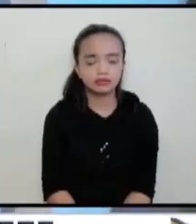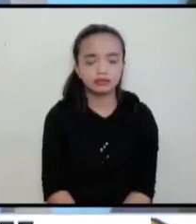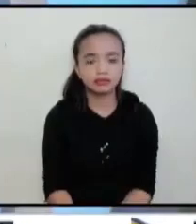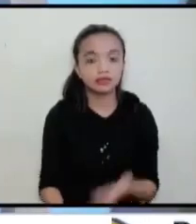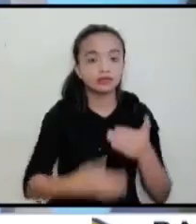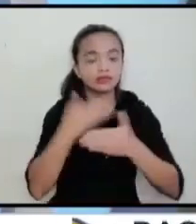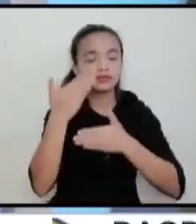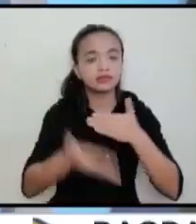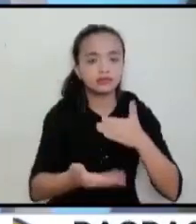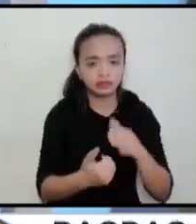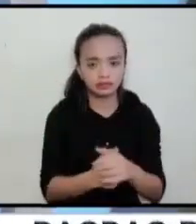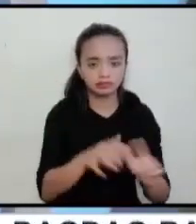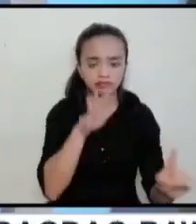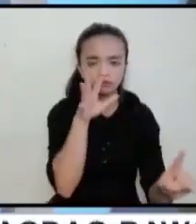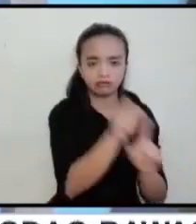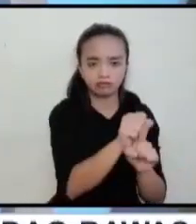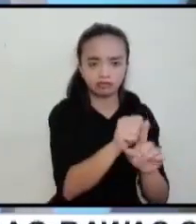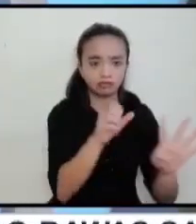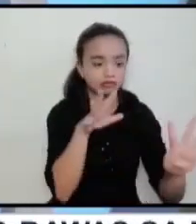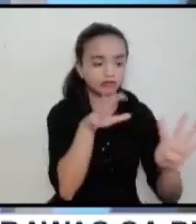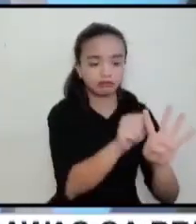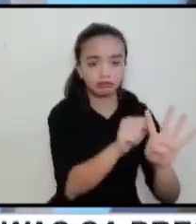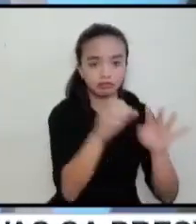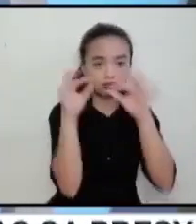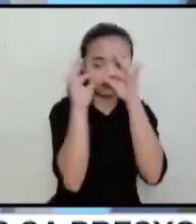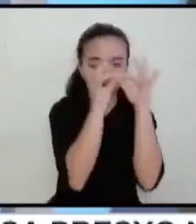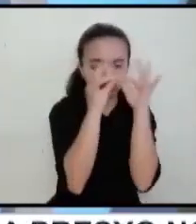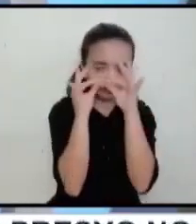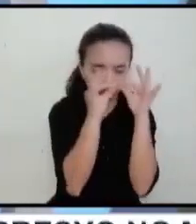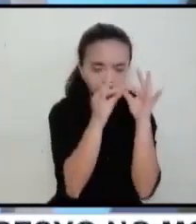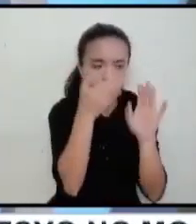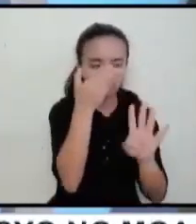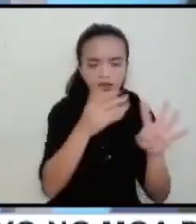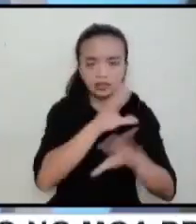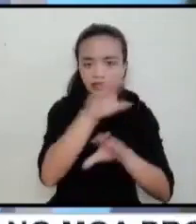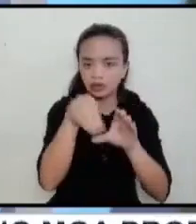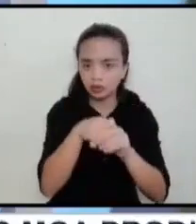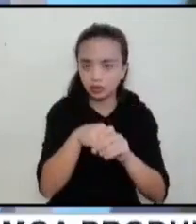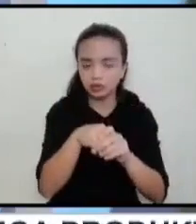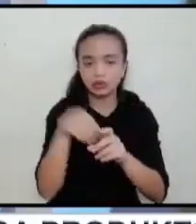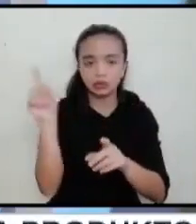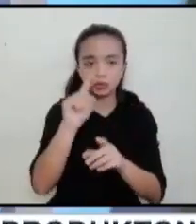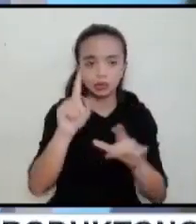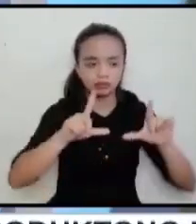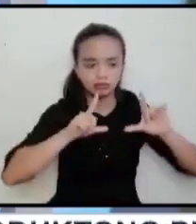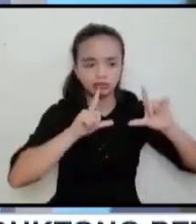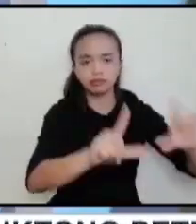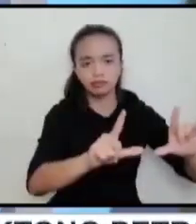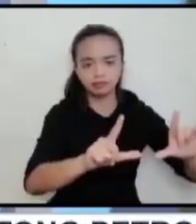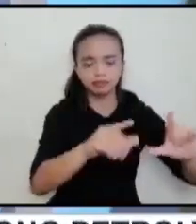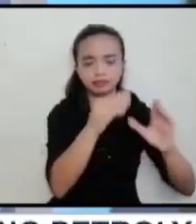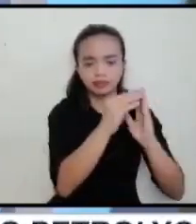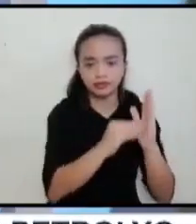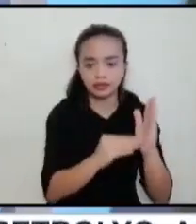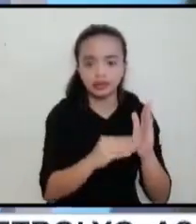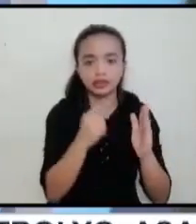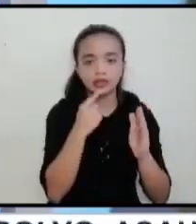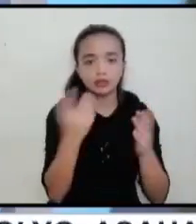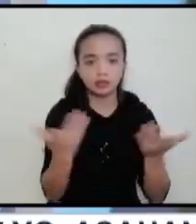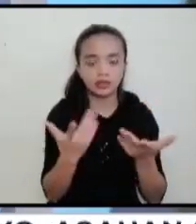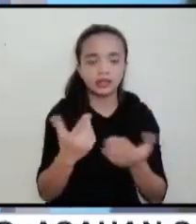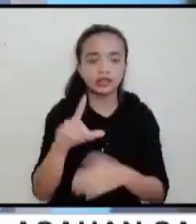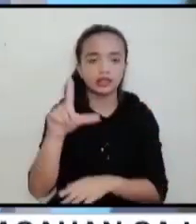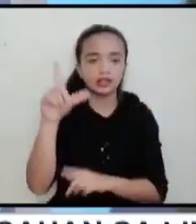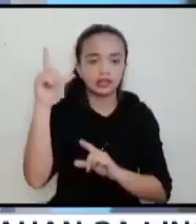Kalaboso ang apat na drug personalities kabilang ang isang target listed na suspect sa operasyon ng otoridad sa Lucena City sa